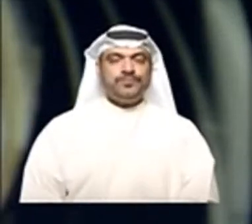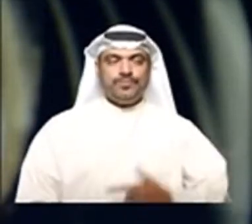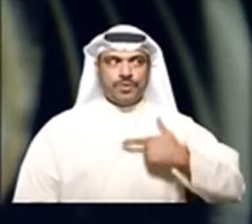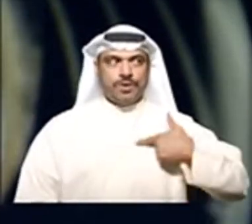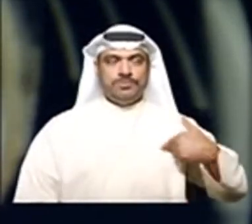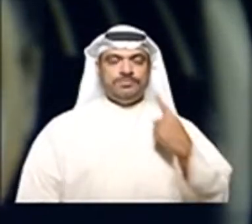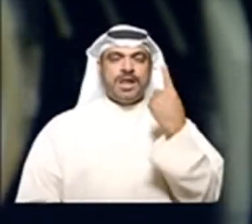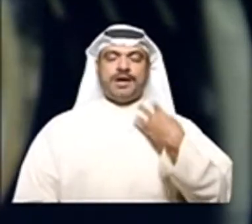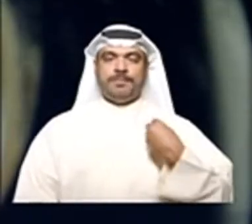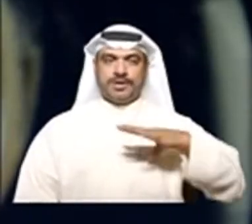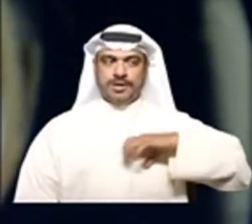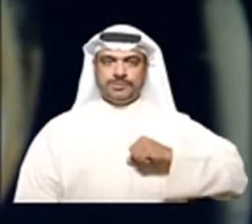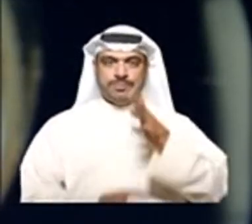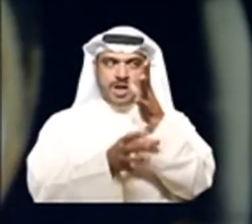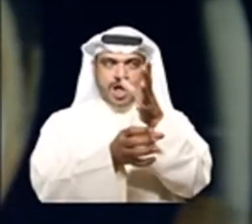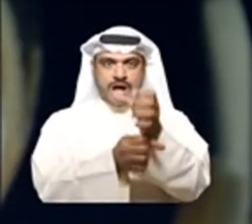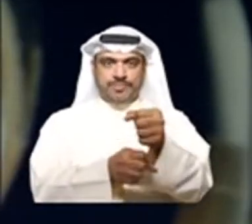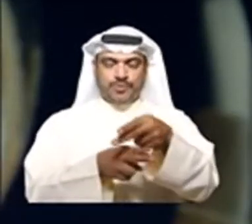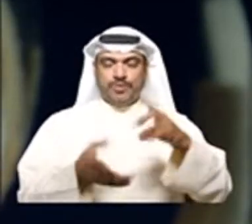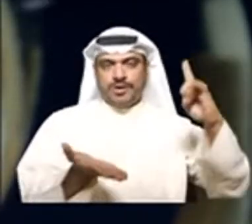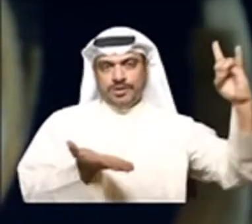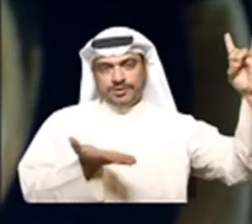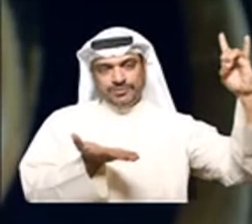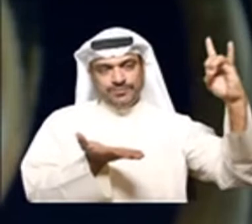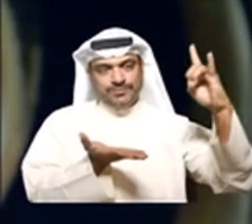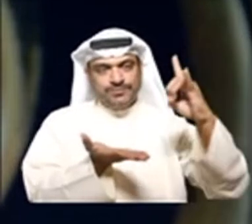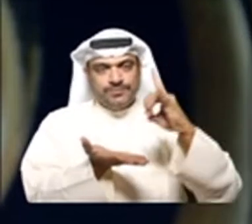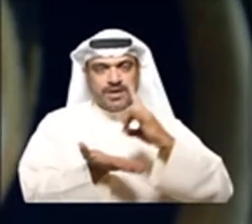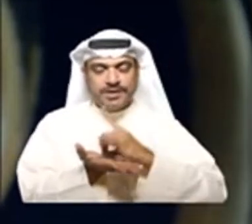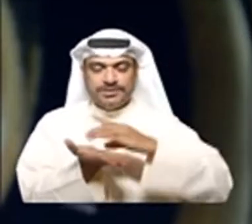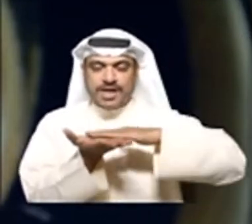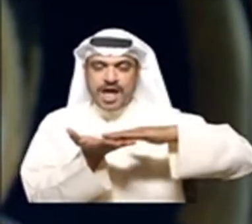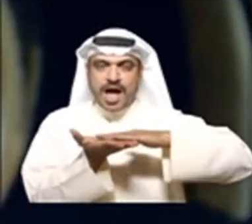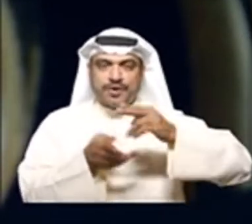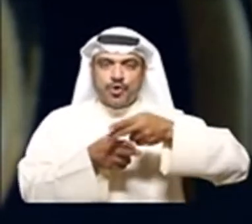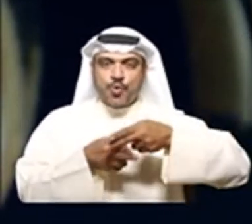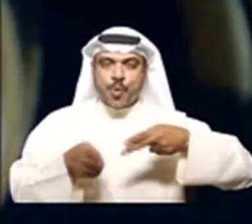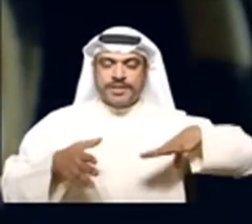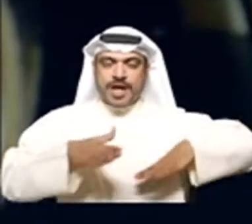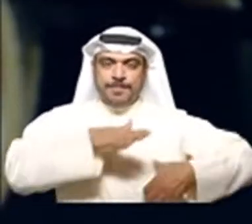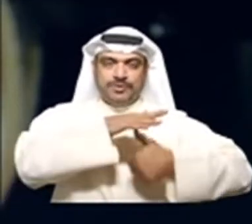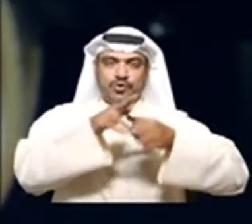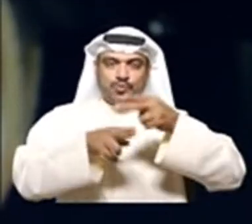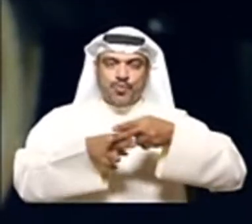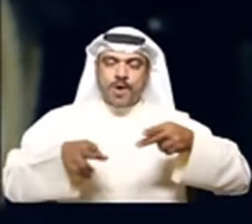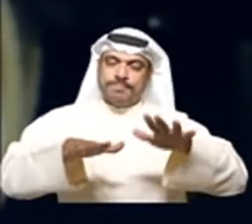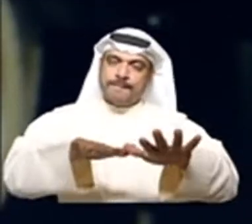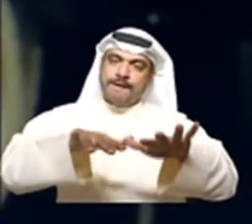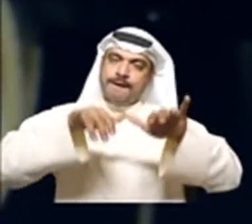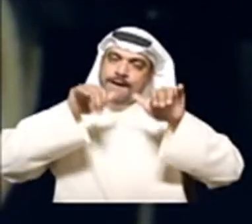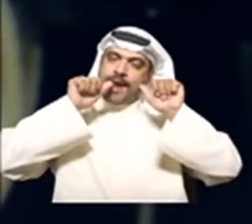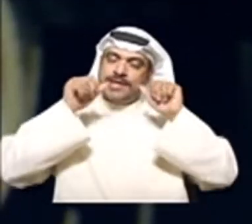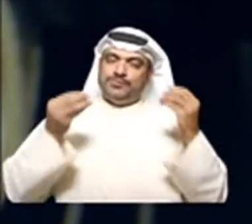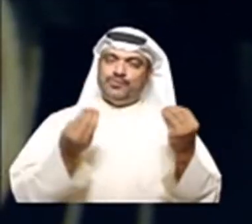بسم الله الرحمن الرحيم. بحفظ الله ورعايته عاد حضرة صاحب السمو أمير البلاد الشيخ صباح الأحمد الجابر الصباح حفظه الله ورعاه،